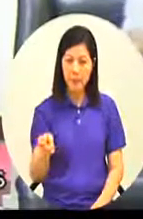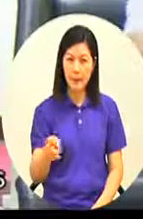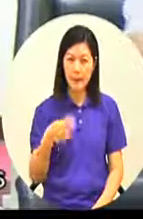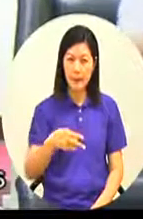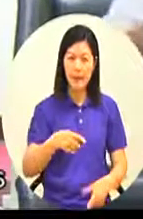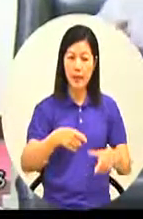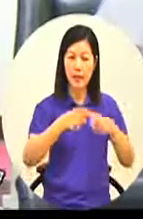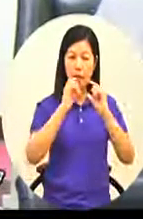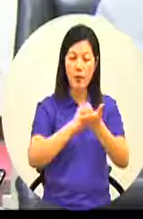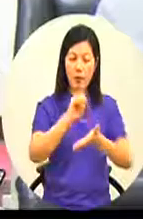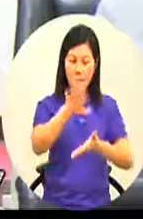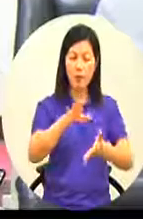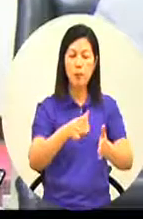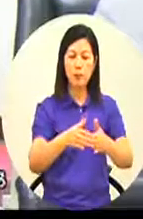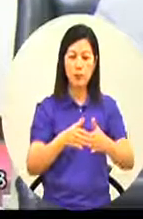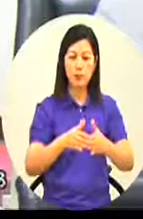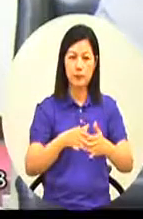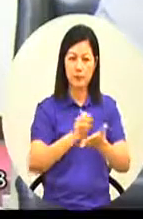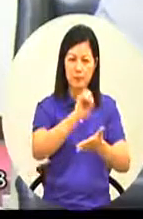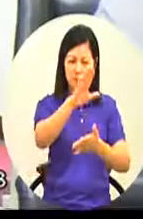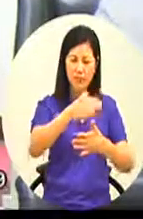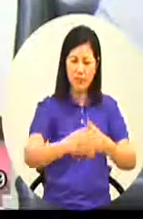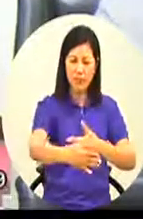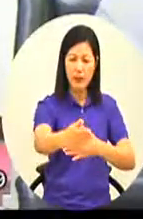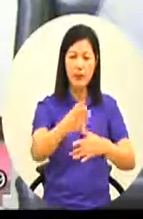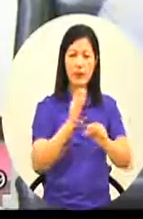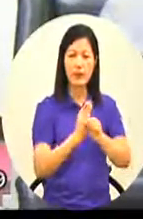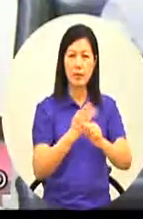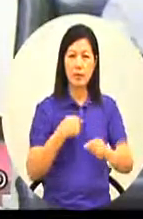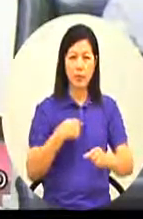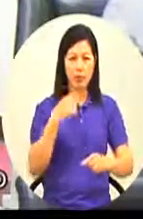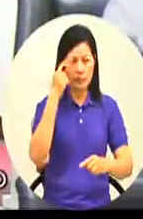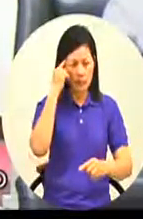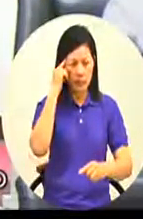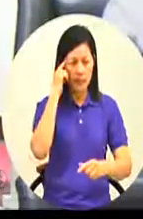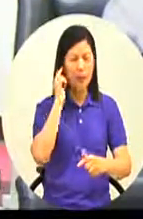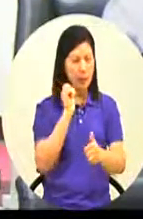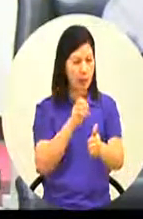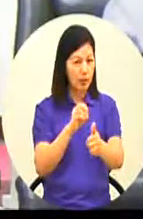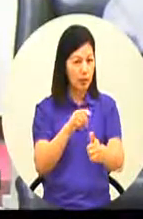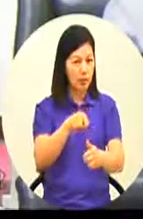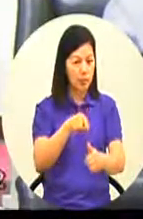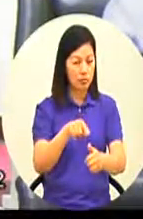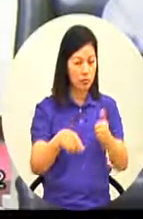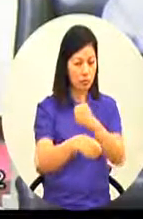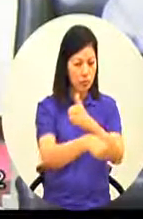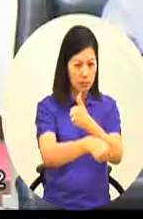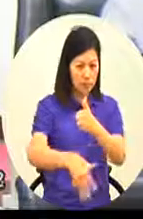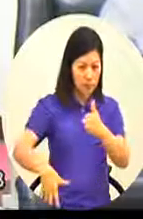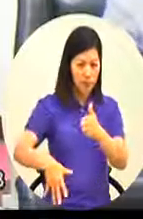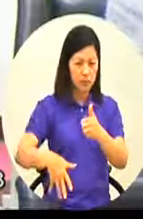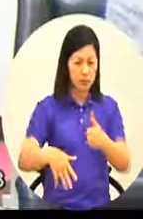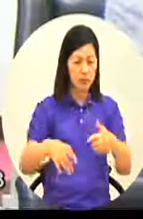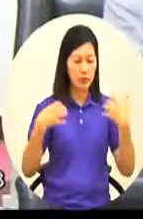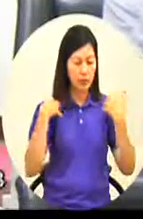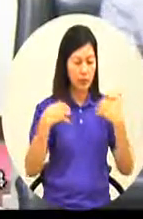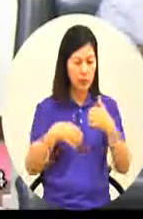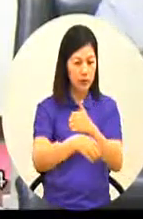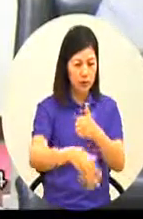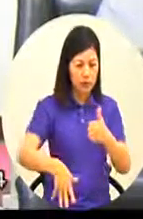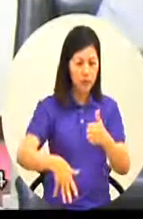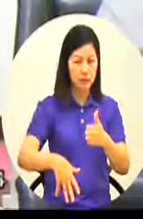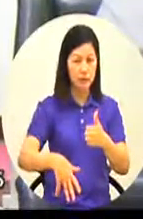报，啊，伫回报过程，我要麻烦。啊，咱所有的相关单位，1999的单位，因